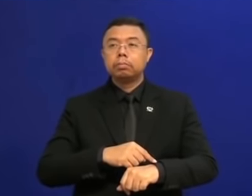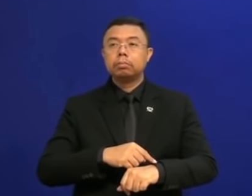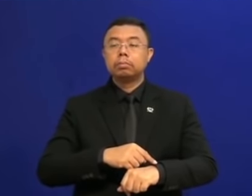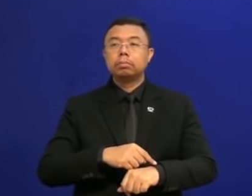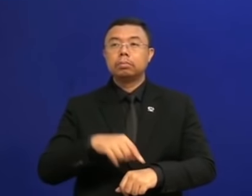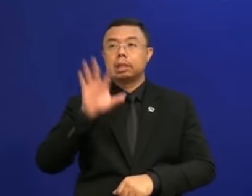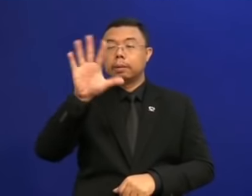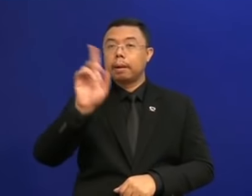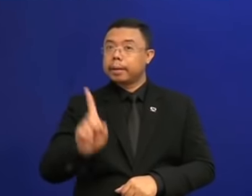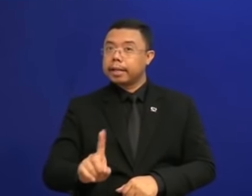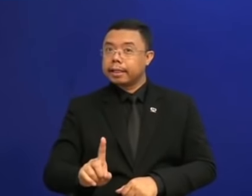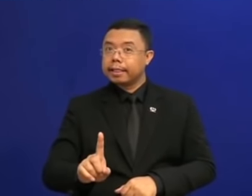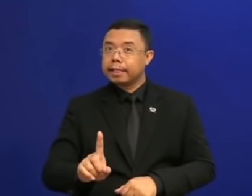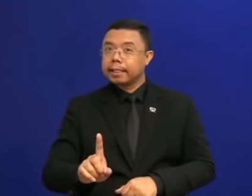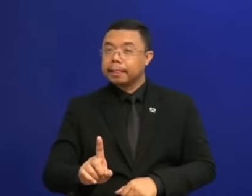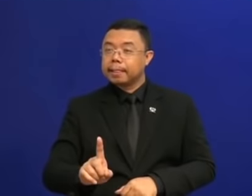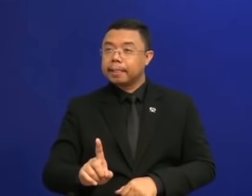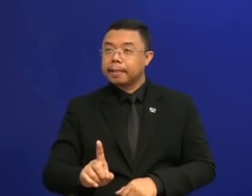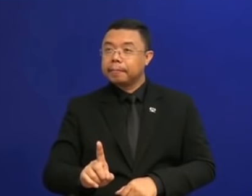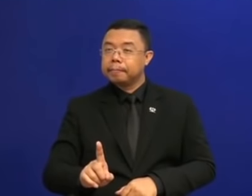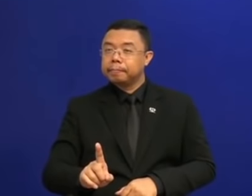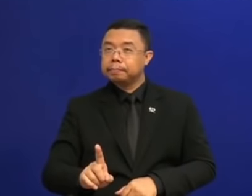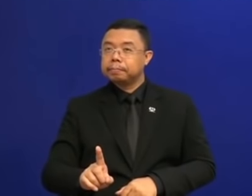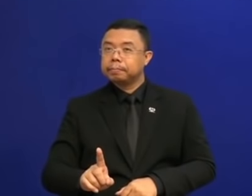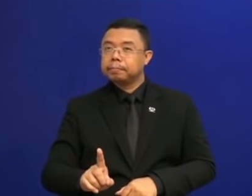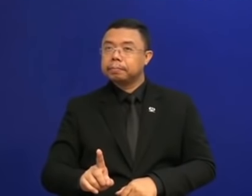5 menit ke depan.